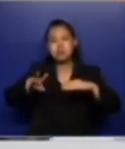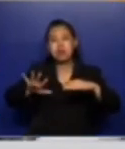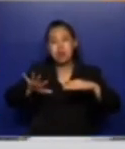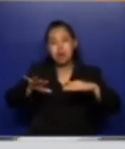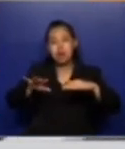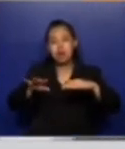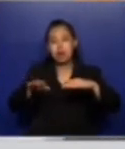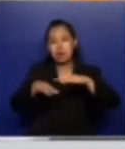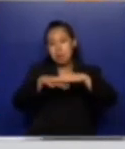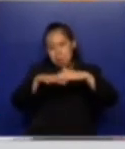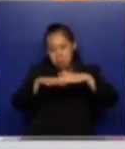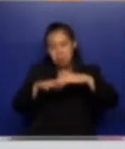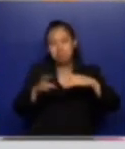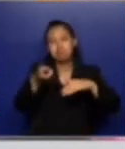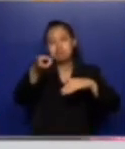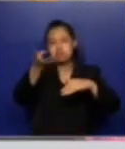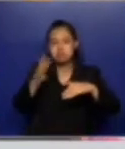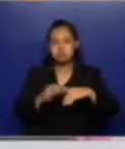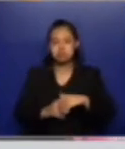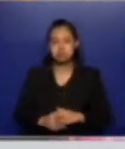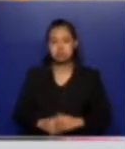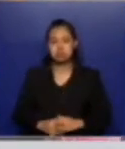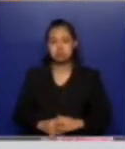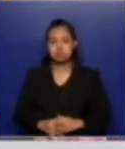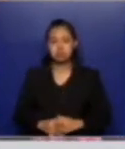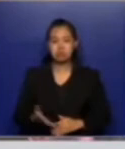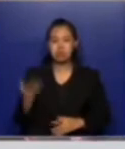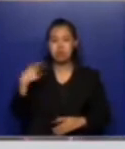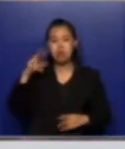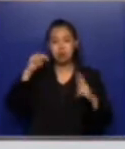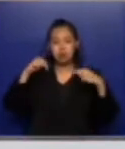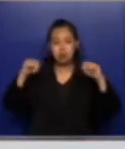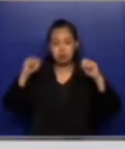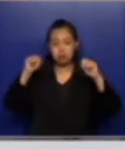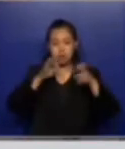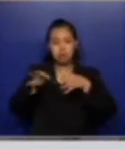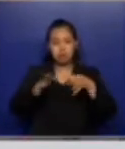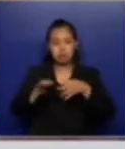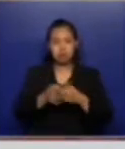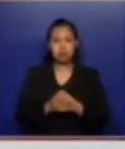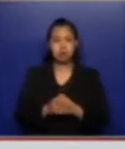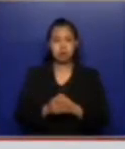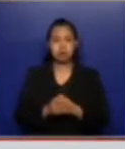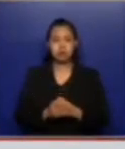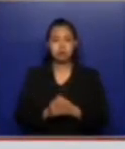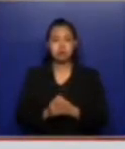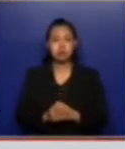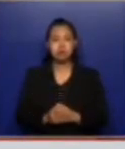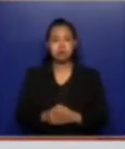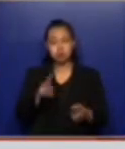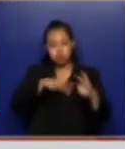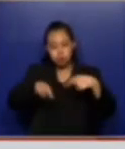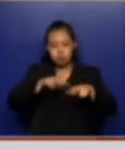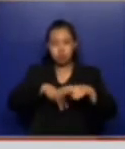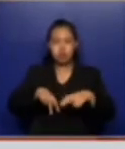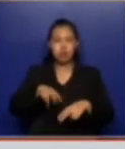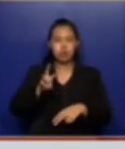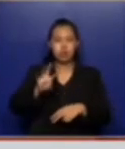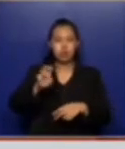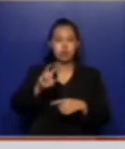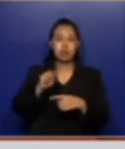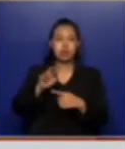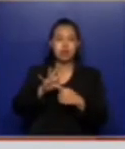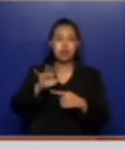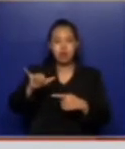องเมื่อสักครู่ท่านนายกบอกว่ารัฐบาลจะต้องรักษาวินัยการเงินการคลังถ้ารัฐบ